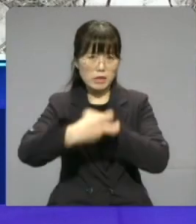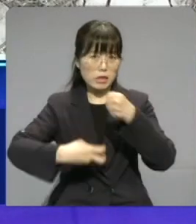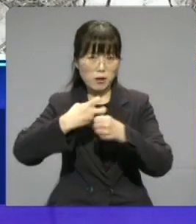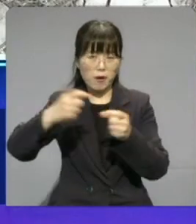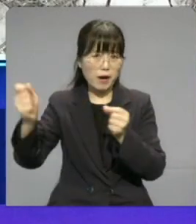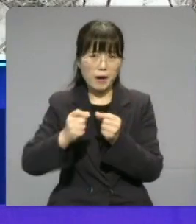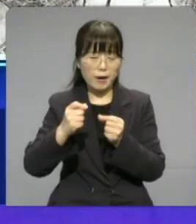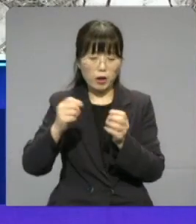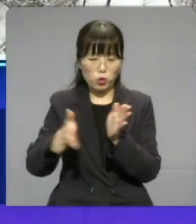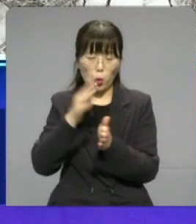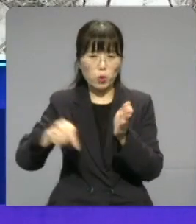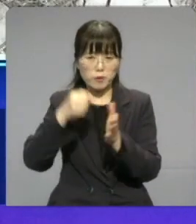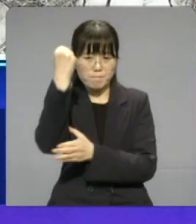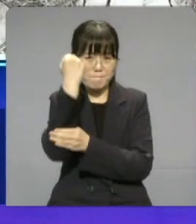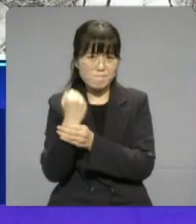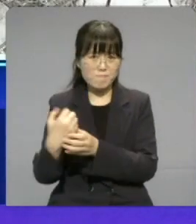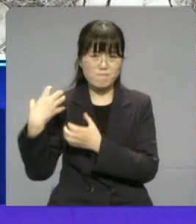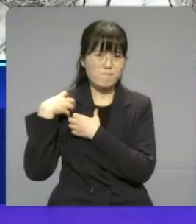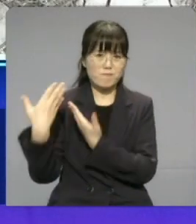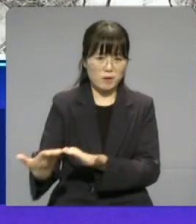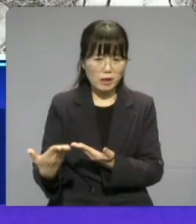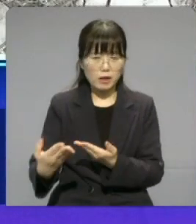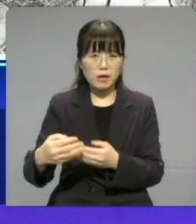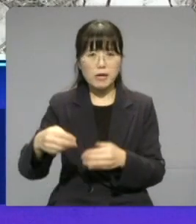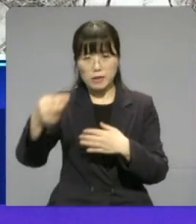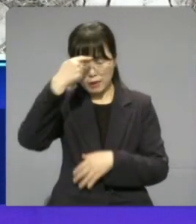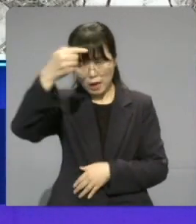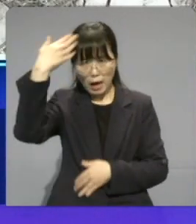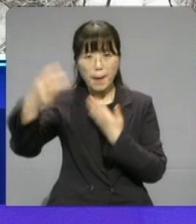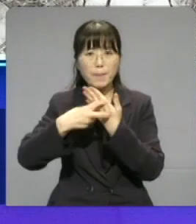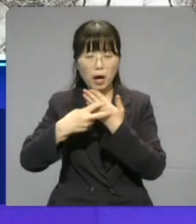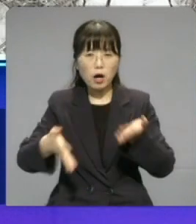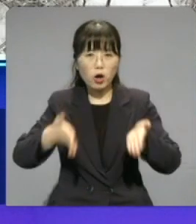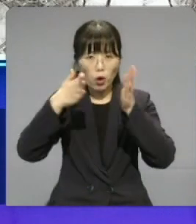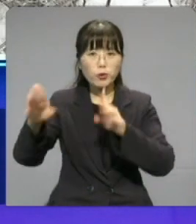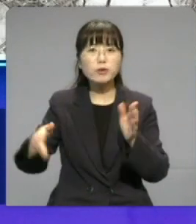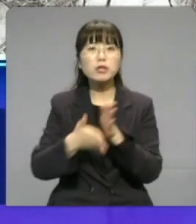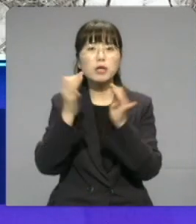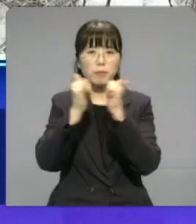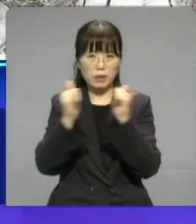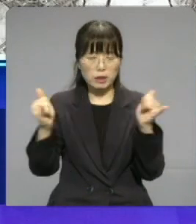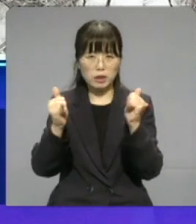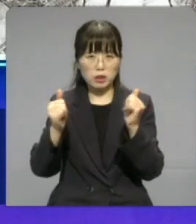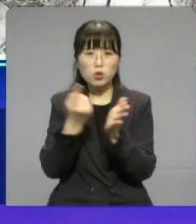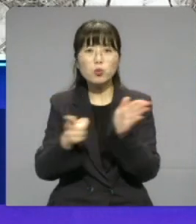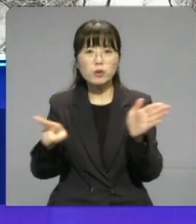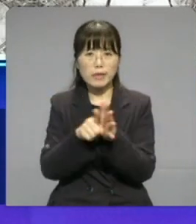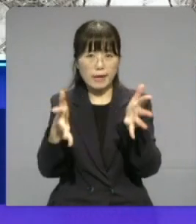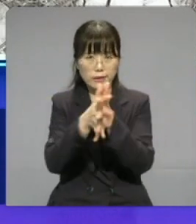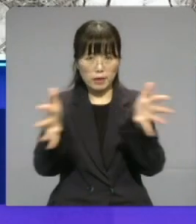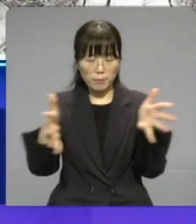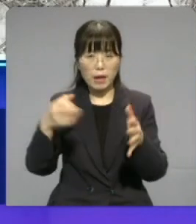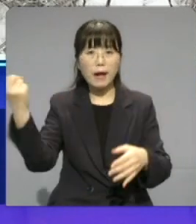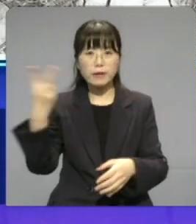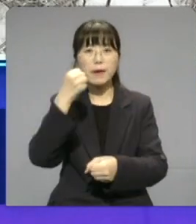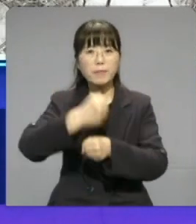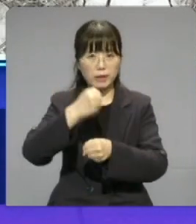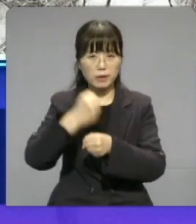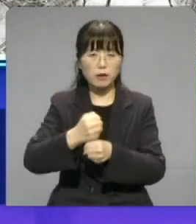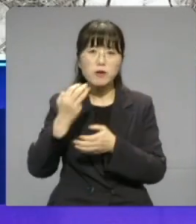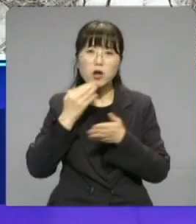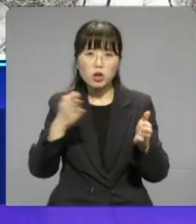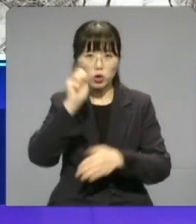20년 가까이 도심의 흉물로 방치됐던 옛 병원 건물이 시민들을 위한 아파트 단지로 재탄생했습니다.